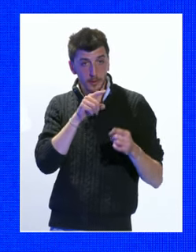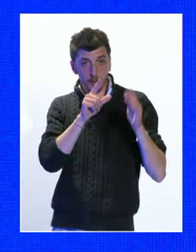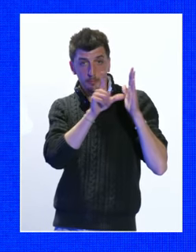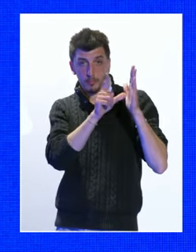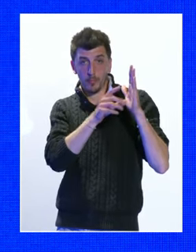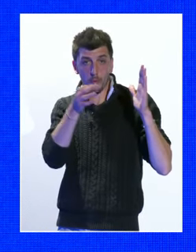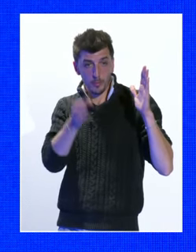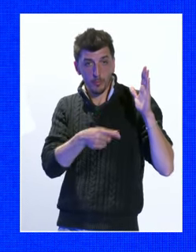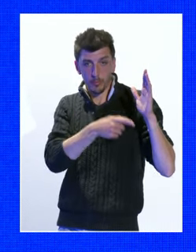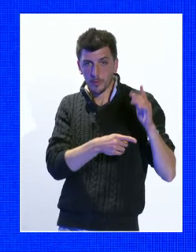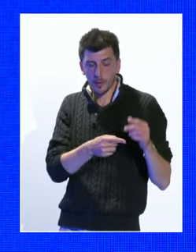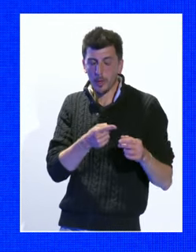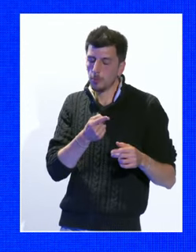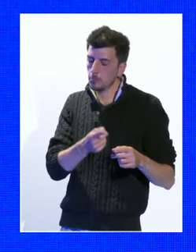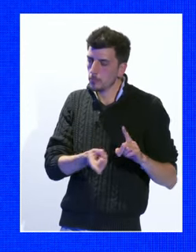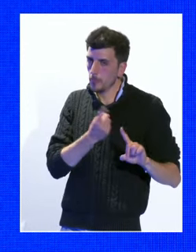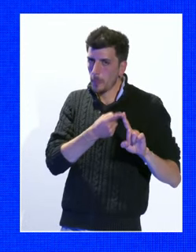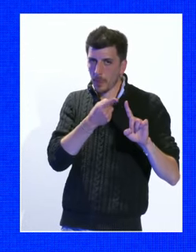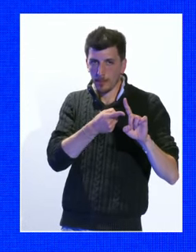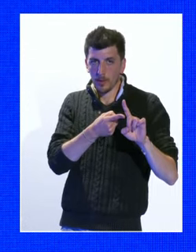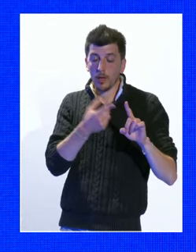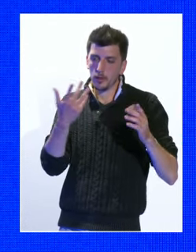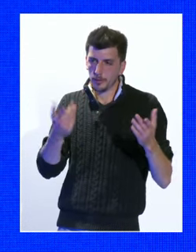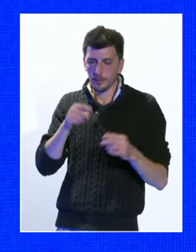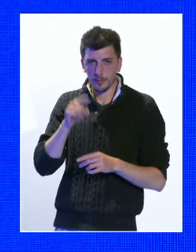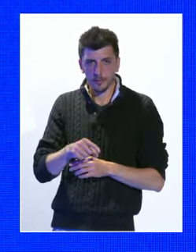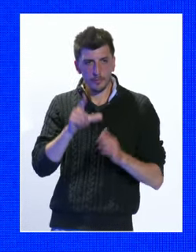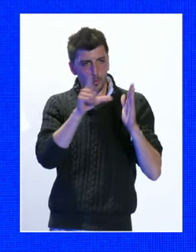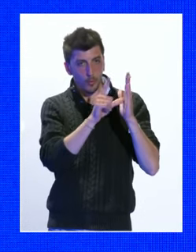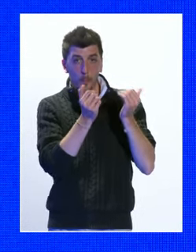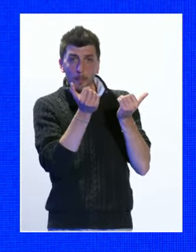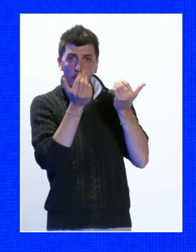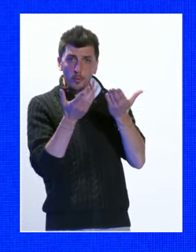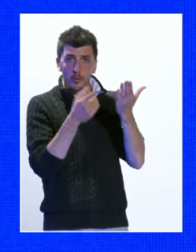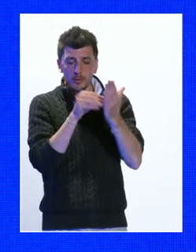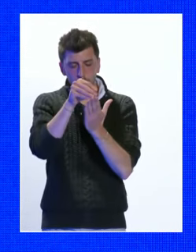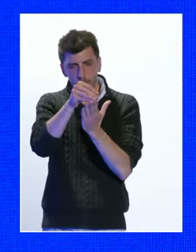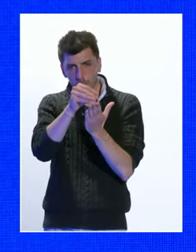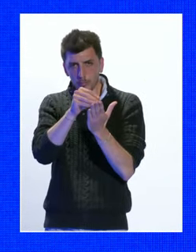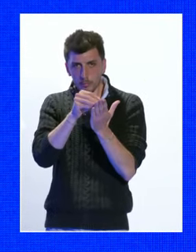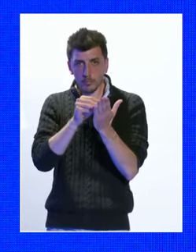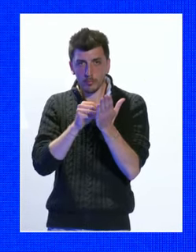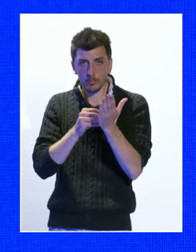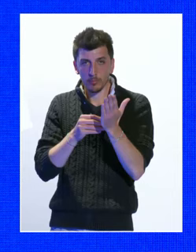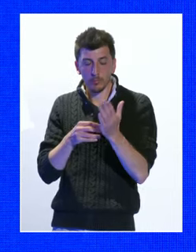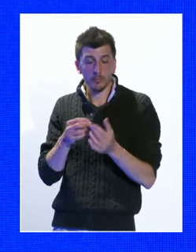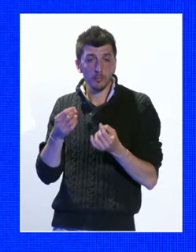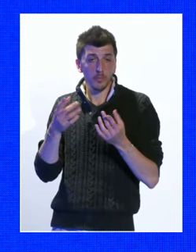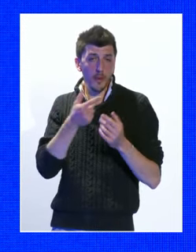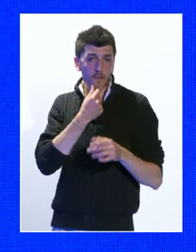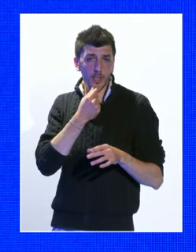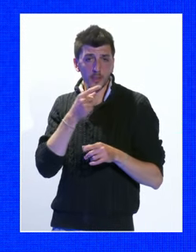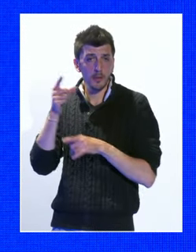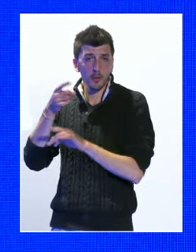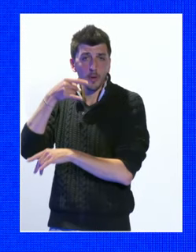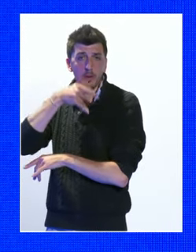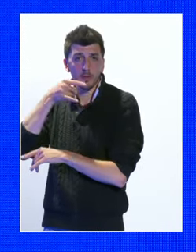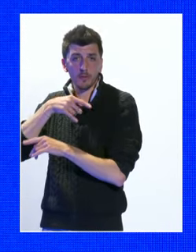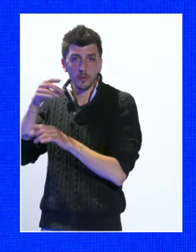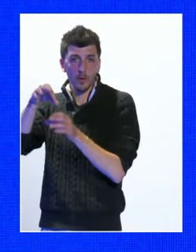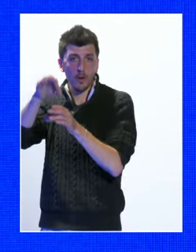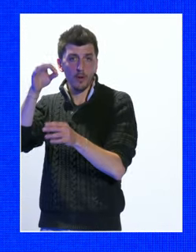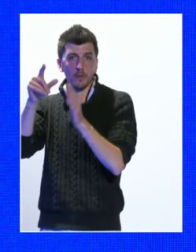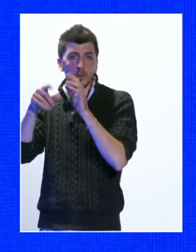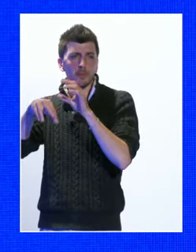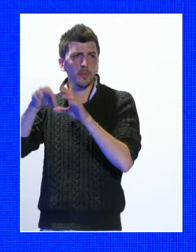table, écrire une proposition de loi. Il y en a de très faciles, c'est celle que François Mitterrand avait fait voter pour les élections